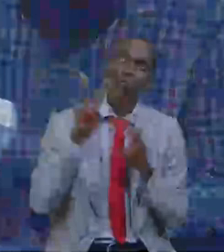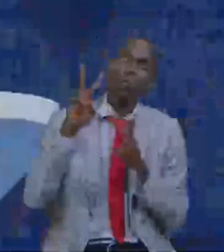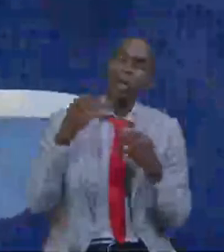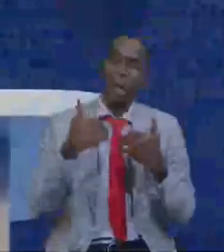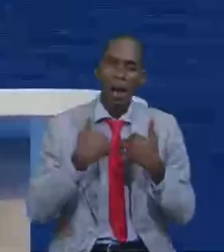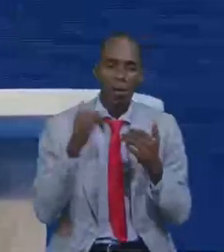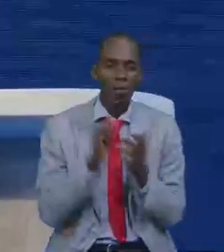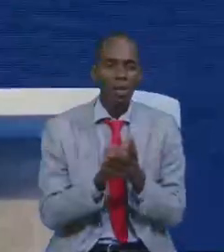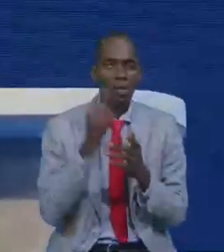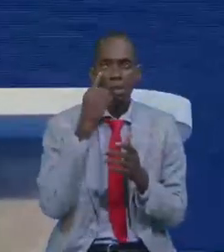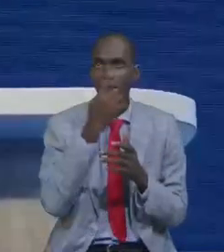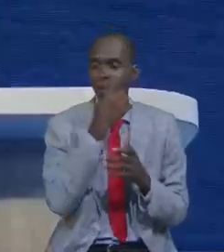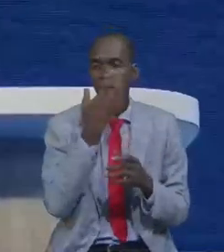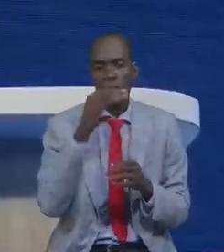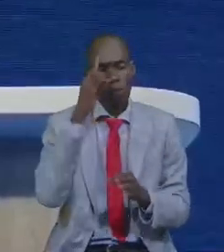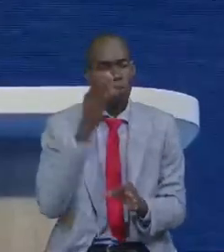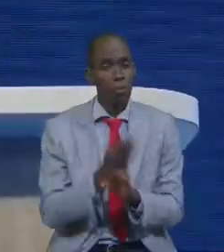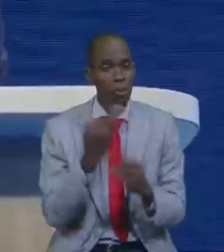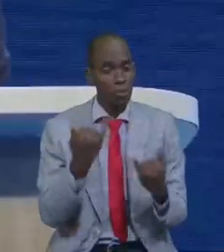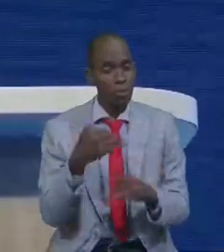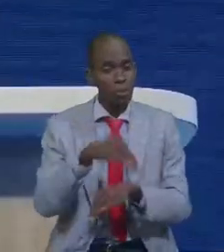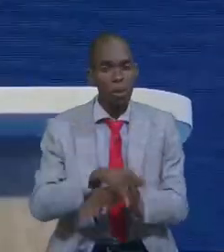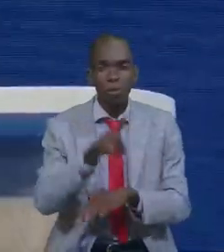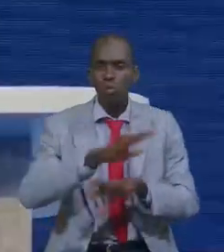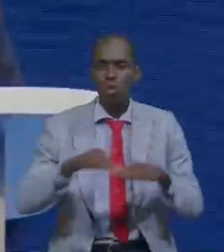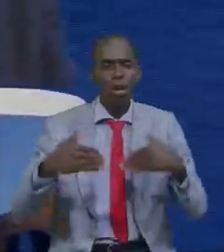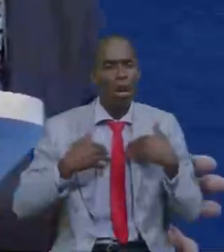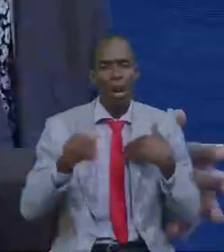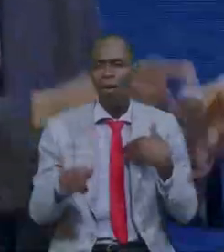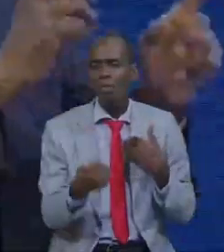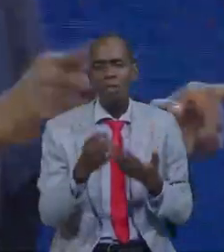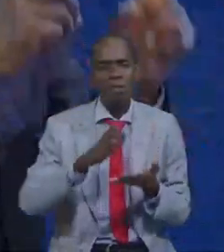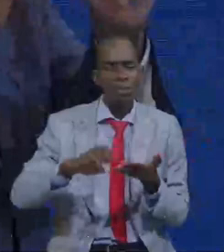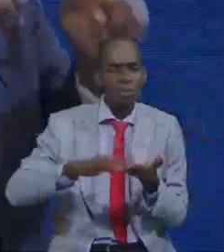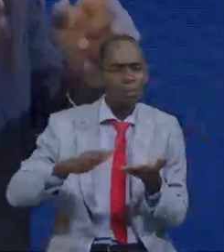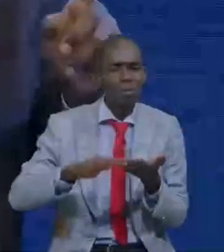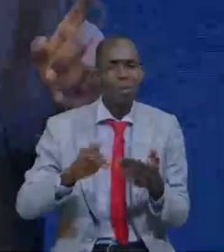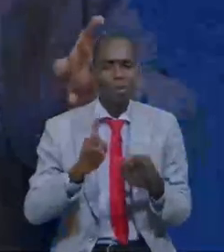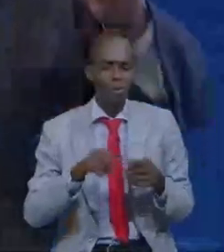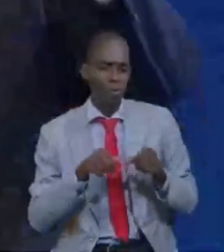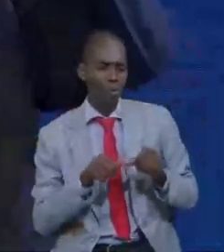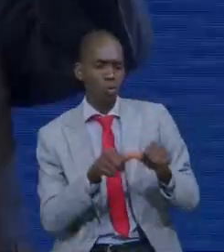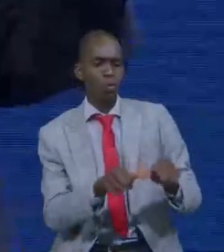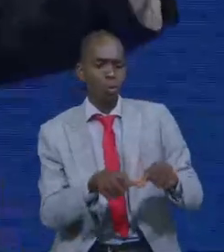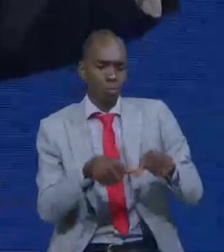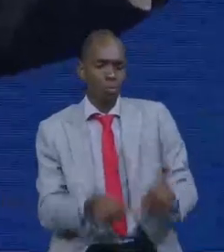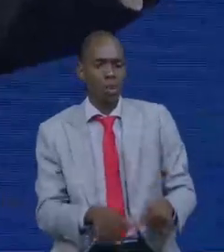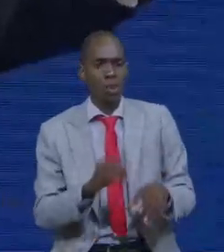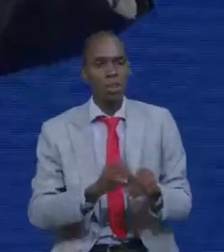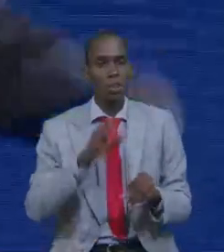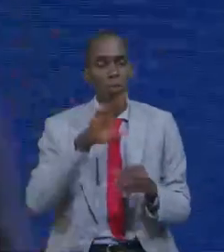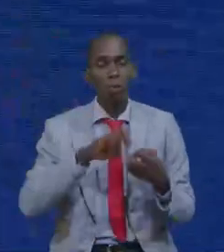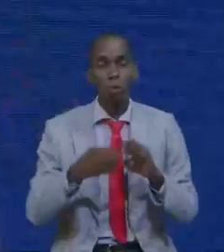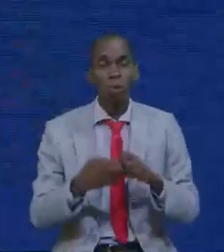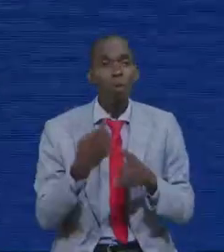part de ce soir, tu n'as aucune excuse de demeurer dans tes problèmes. Tout ce qu'il te faut faire ce soir,